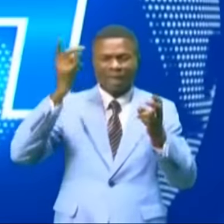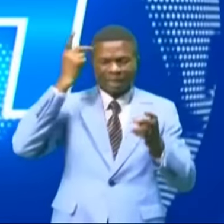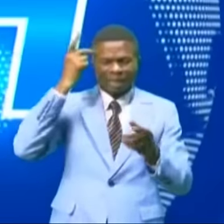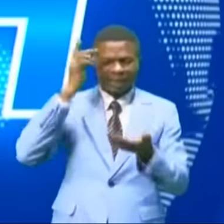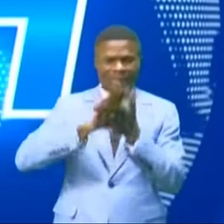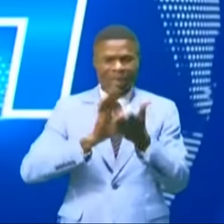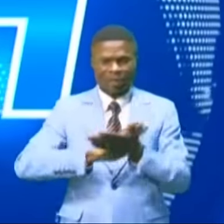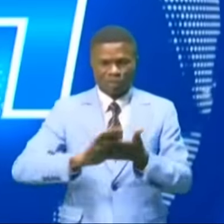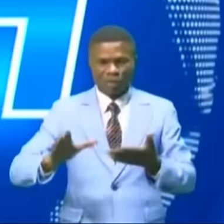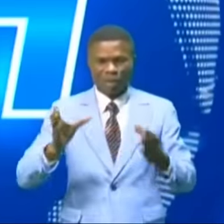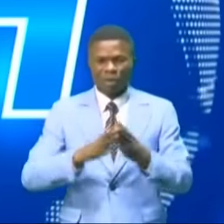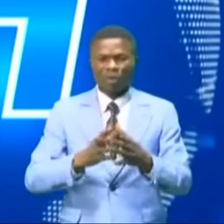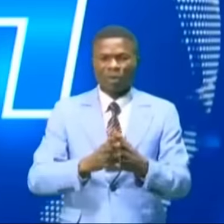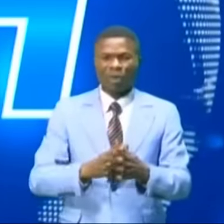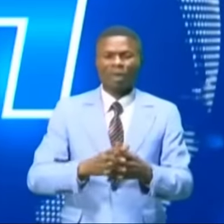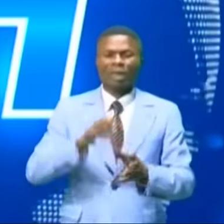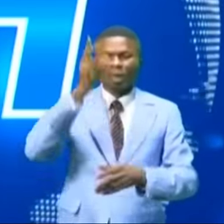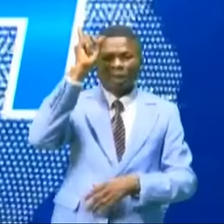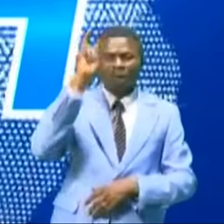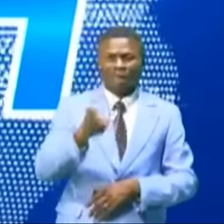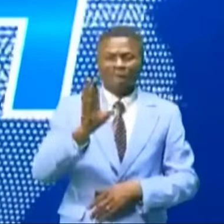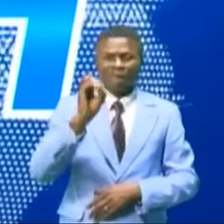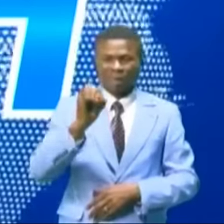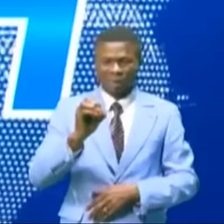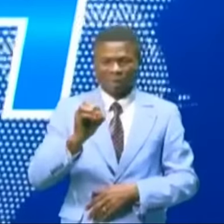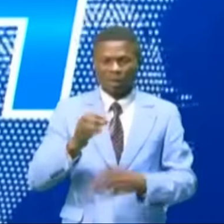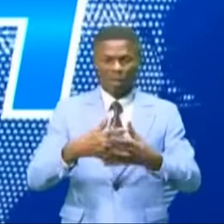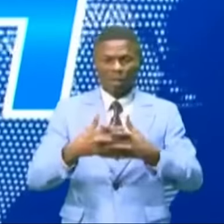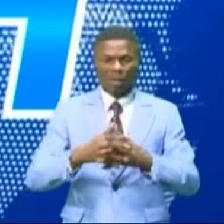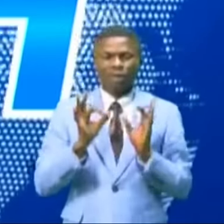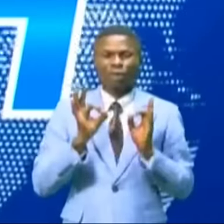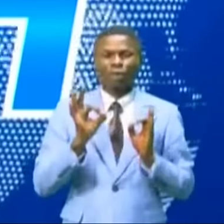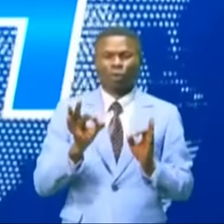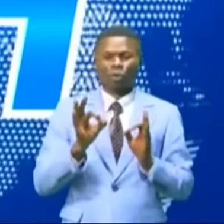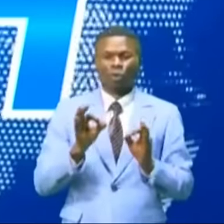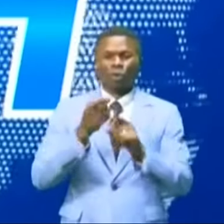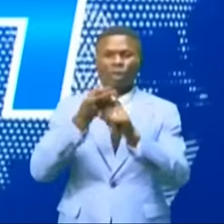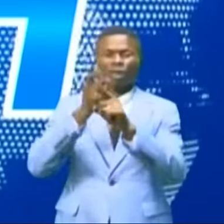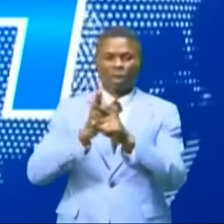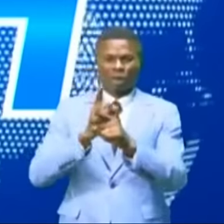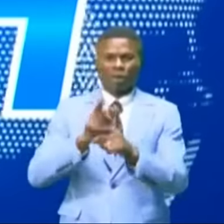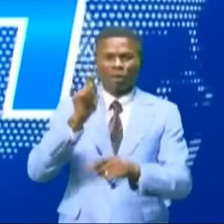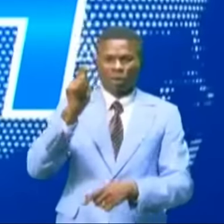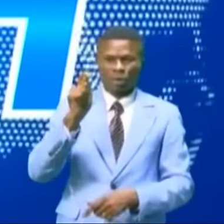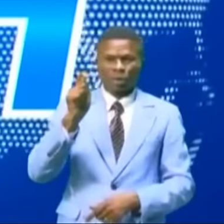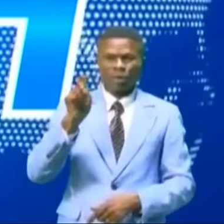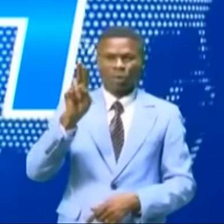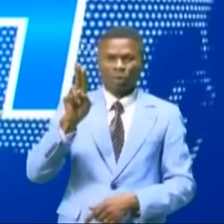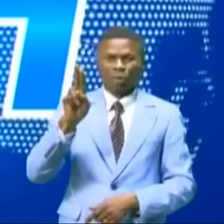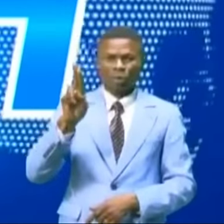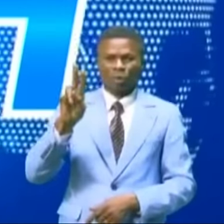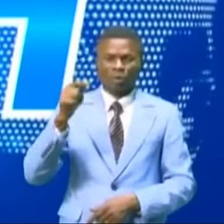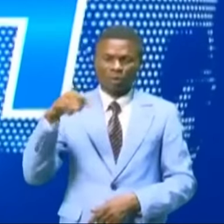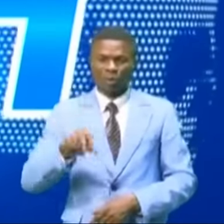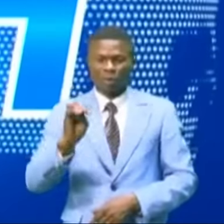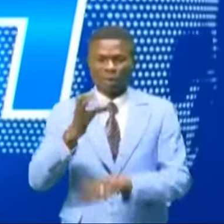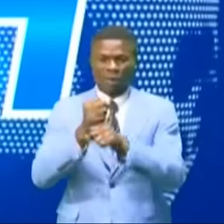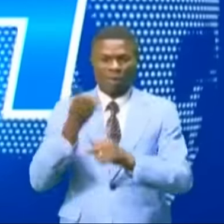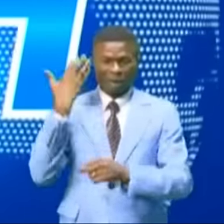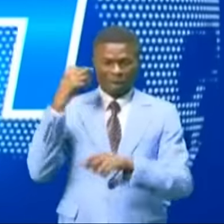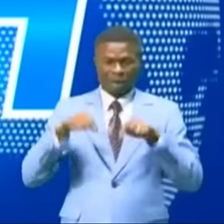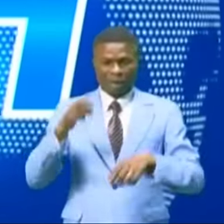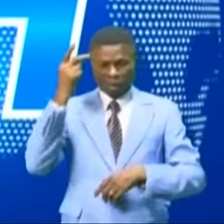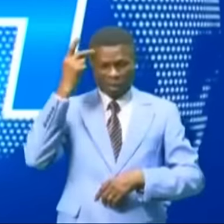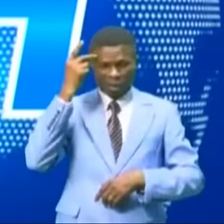Kinbopeto avec plus de 250 nouveaux engins en provenance de la Turquie, réceptionnés dernièrement à